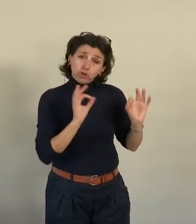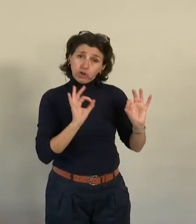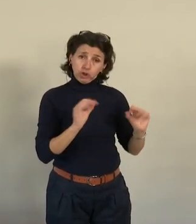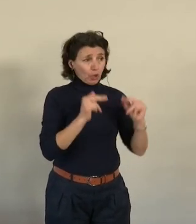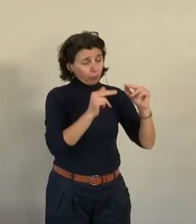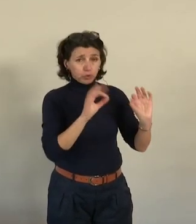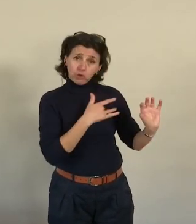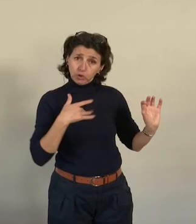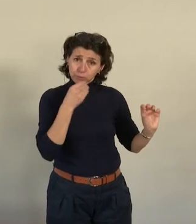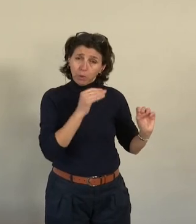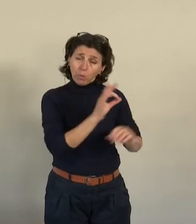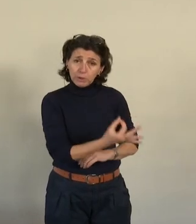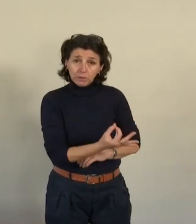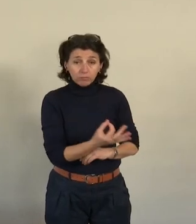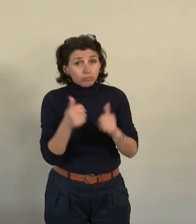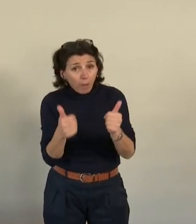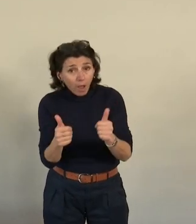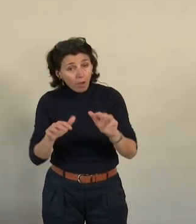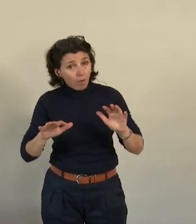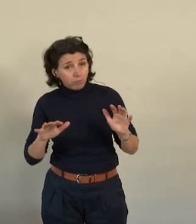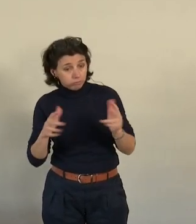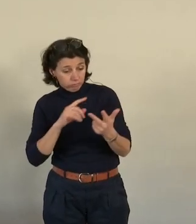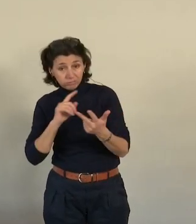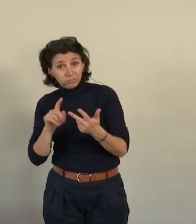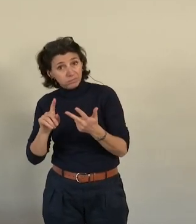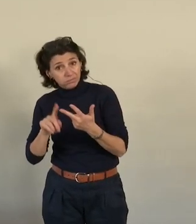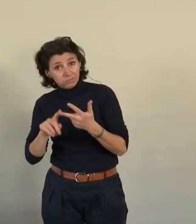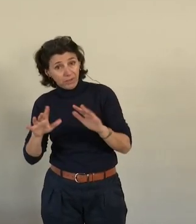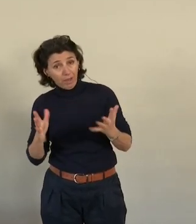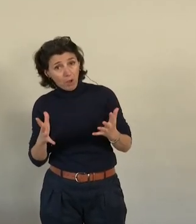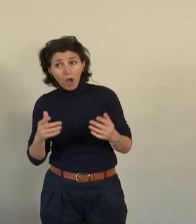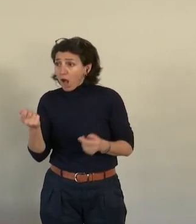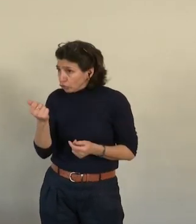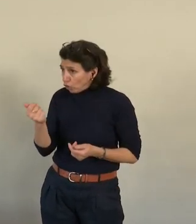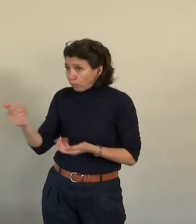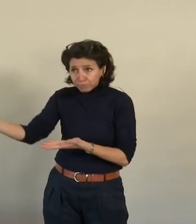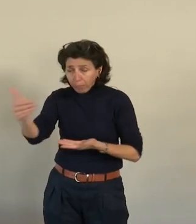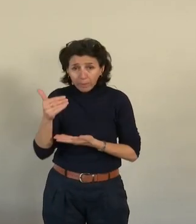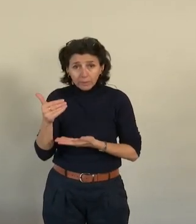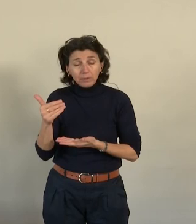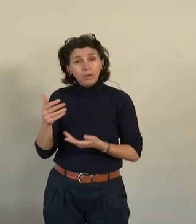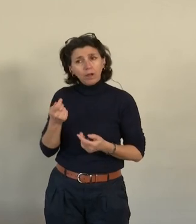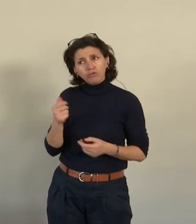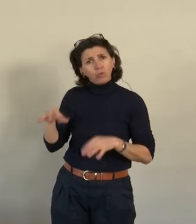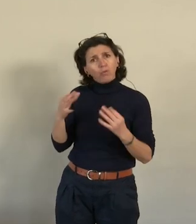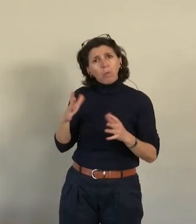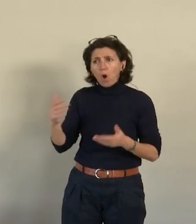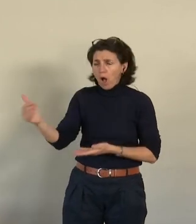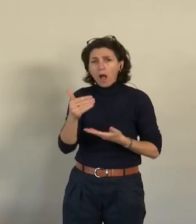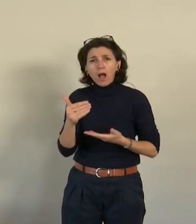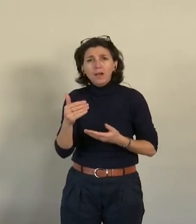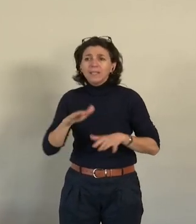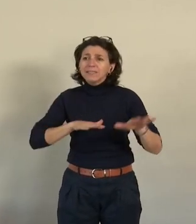effectivement mais il y a qu'à trouver de l'argent et réutiliser le système du KNE qui je vous le